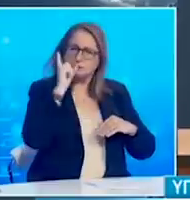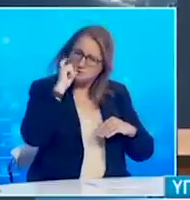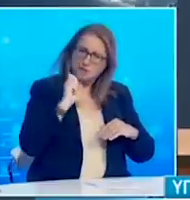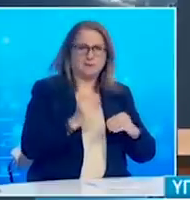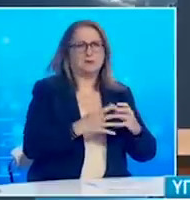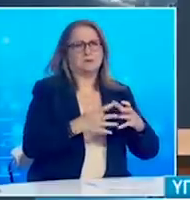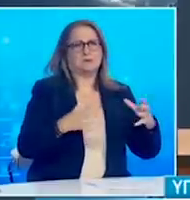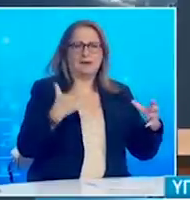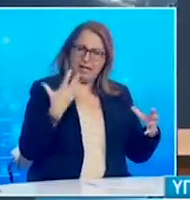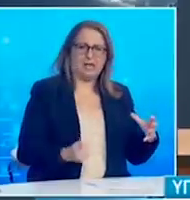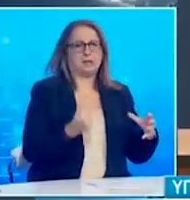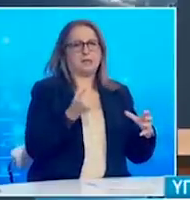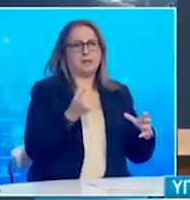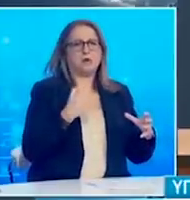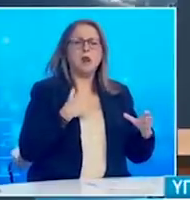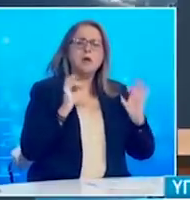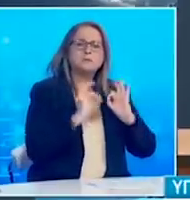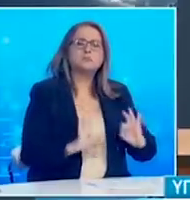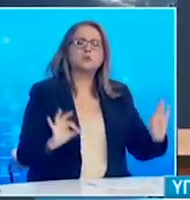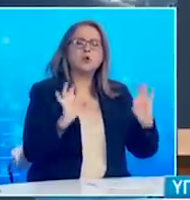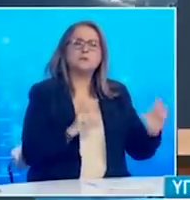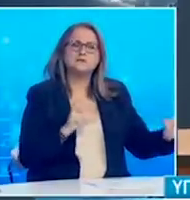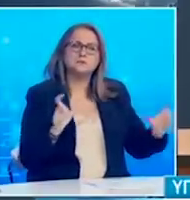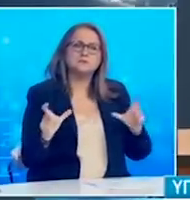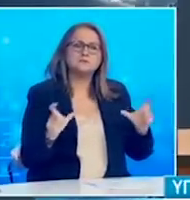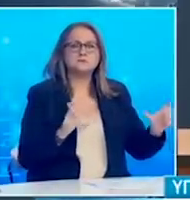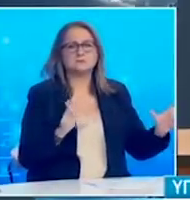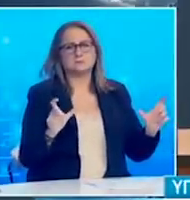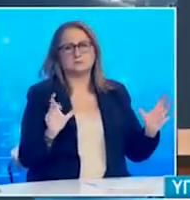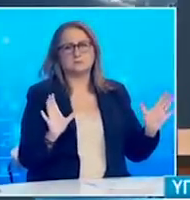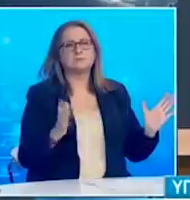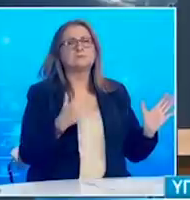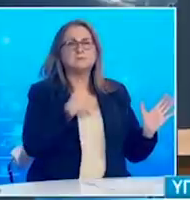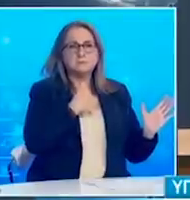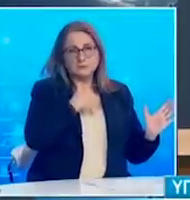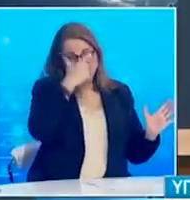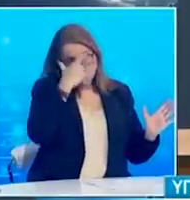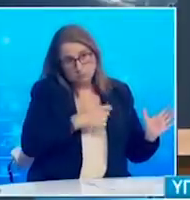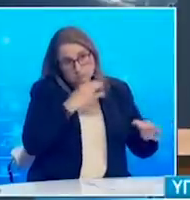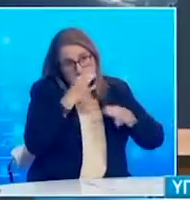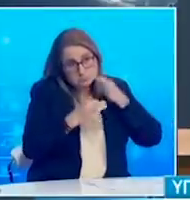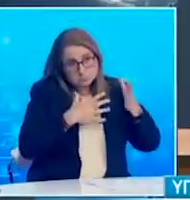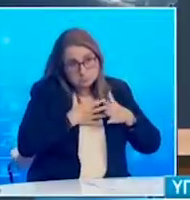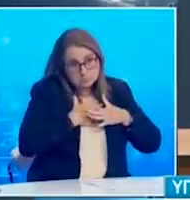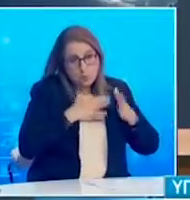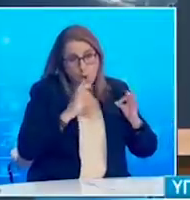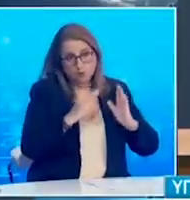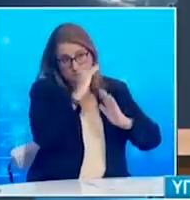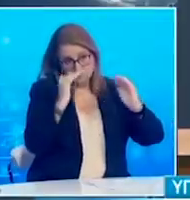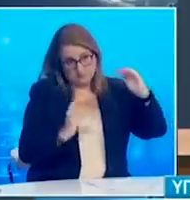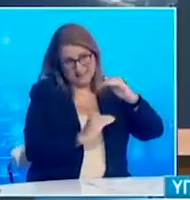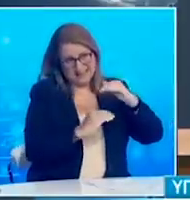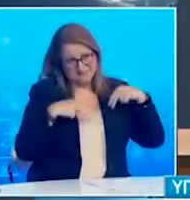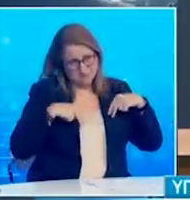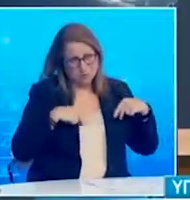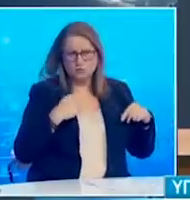εξέλιξη να πάρουμε και συγκεκριμένες αποφάσεις. Άρα προσωπικά και επιχειρησιακά μόνο και όχι επιστημονικά δεν θεωρώ ότι βρισκόμαστε σε κάποιο